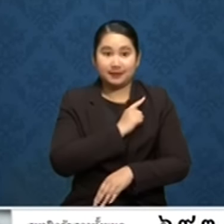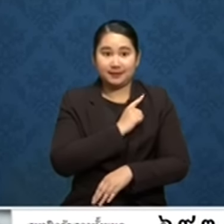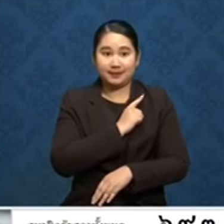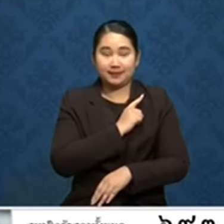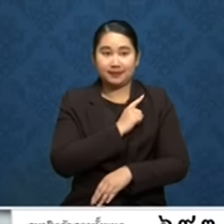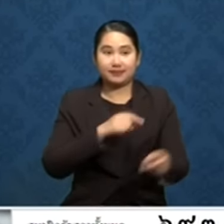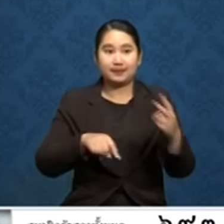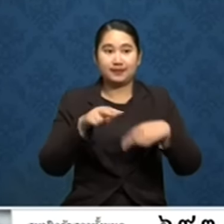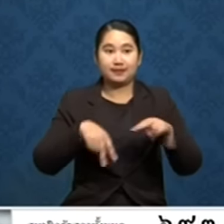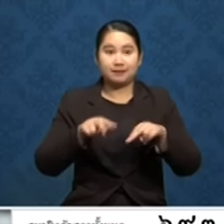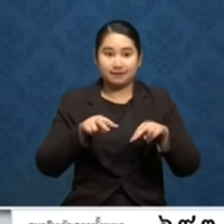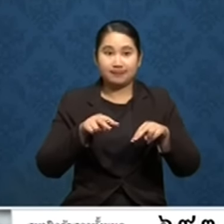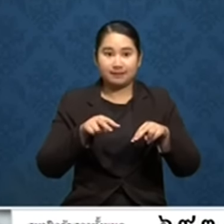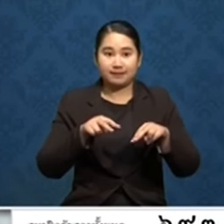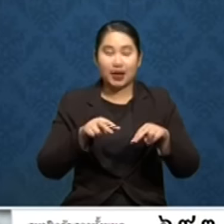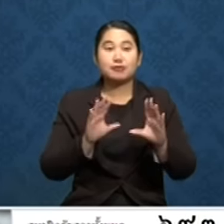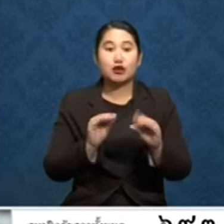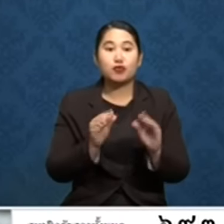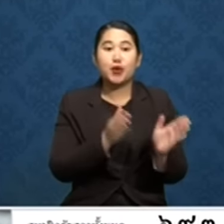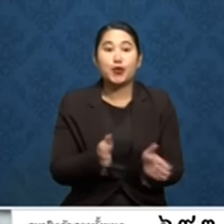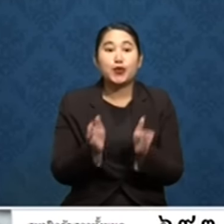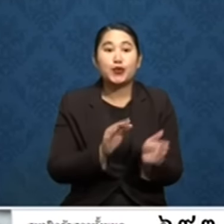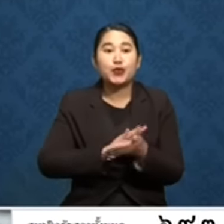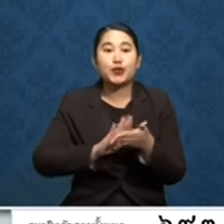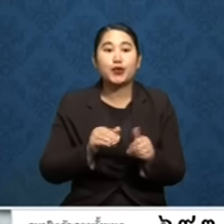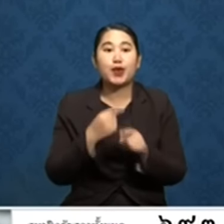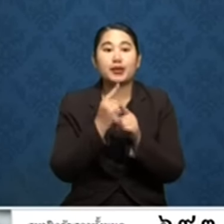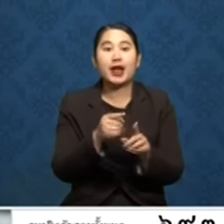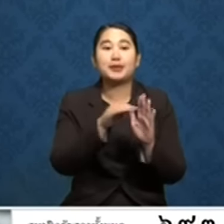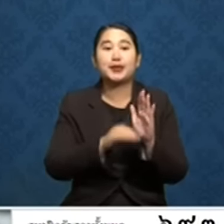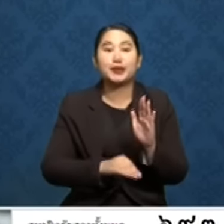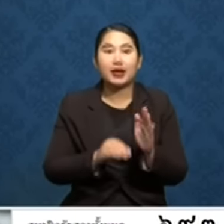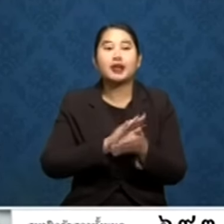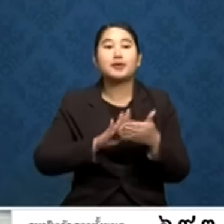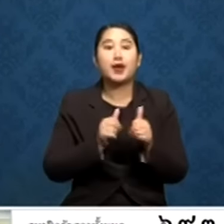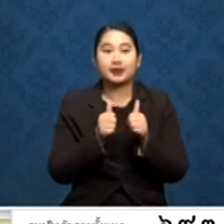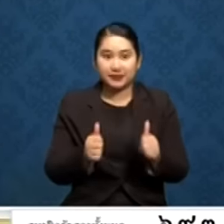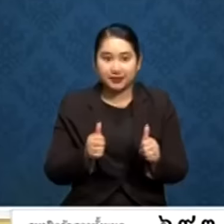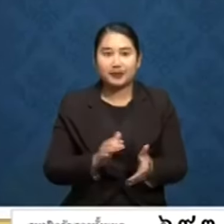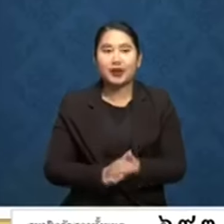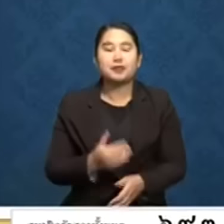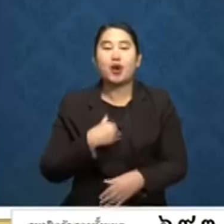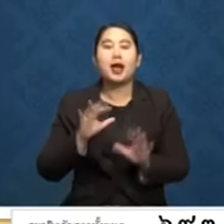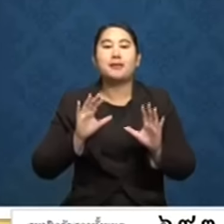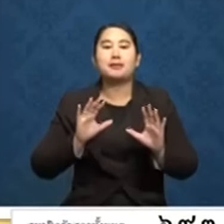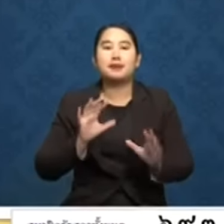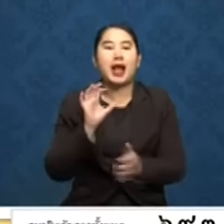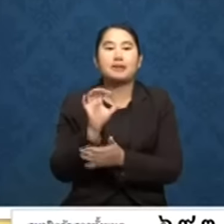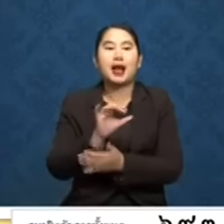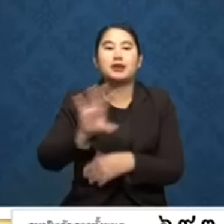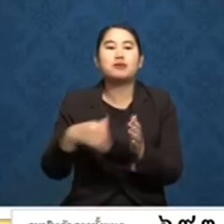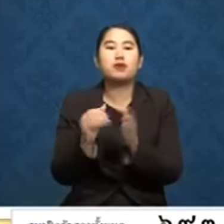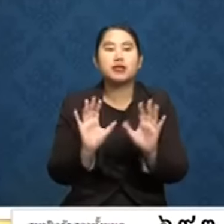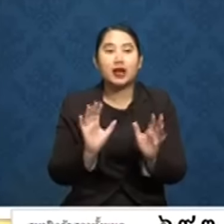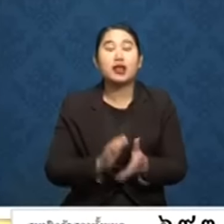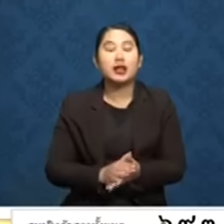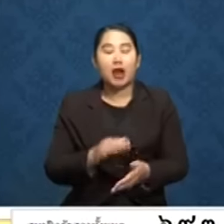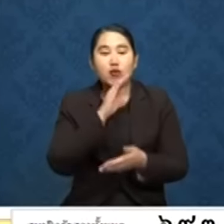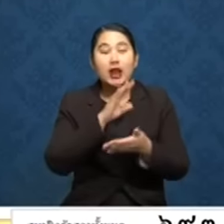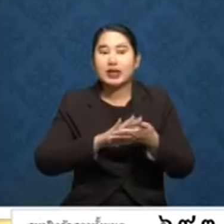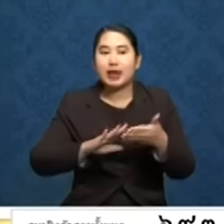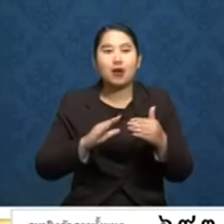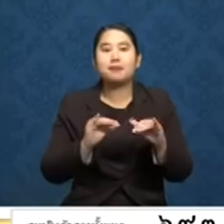ที่จะให้การประชุมเป็นไปด้วยสงบเรียบร้อยนะครับไม่ได้ว่าห้ามทุกประการครับถ้าสงบเรียบร้อยก็ไม่มีปัญห